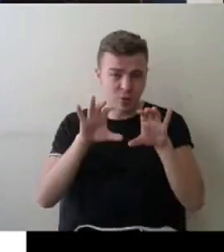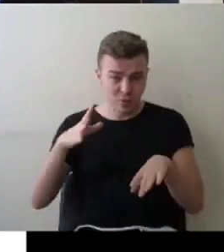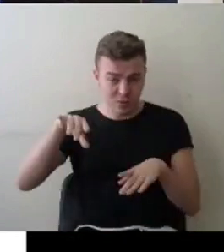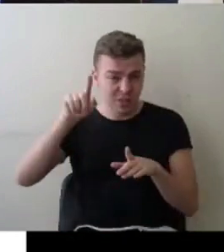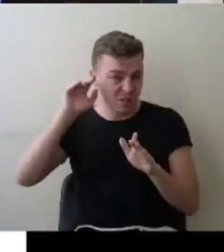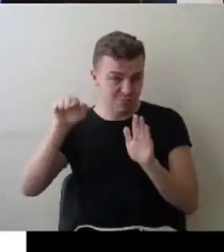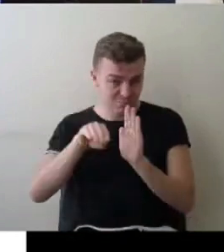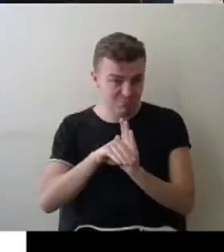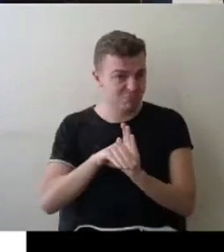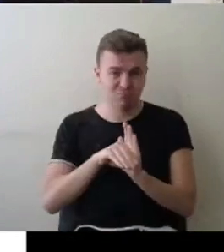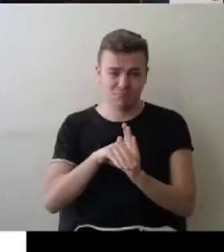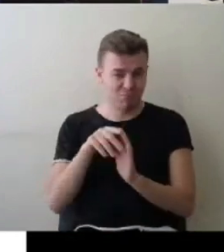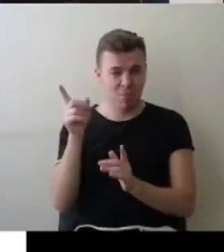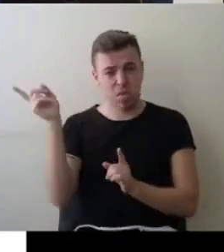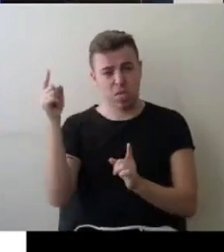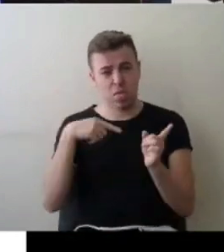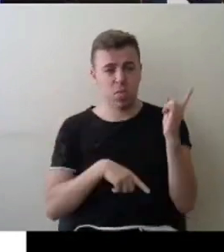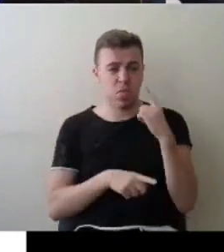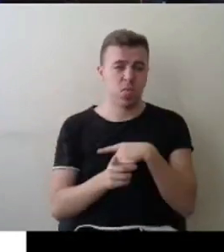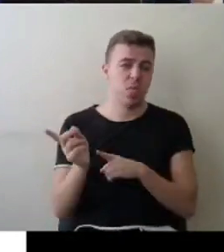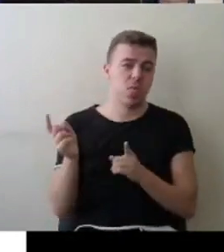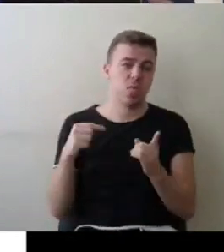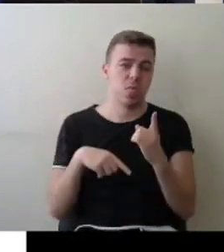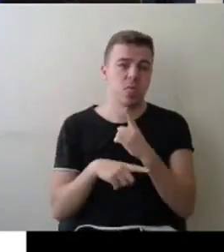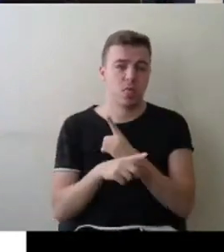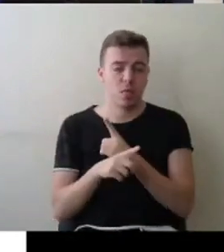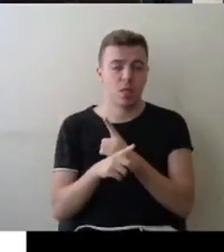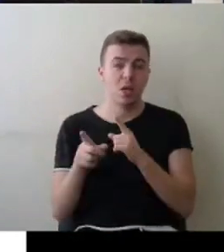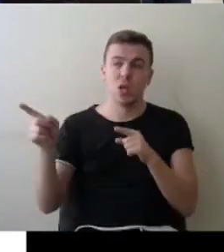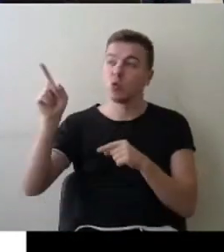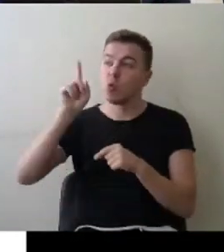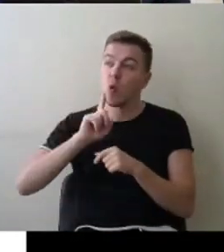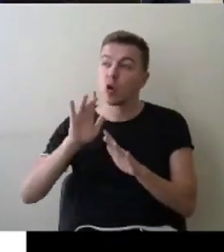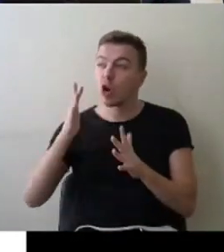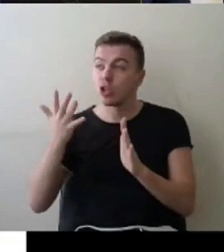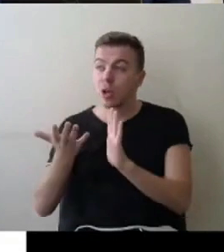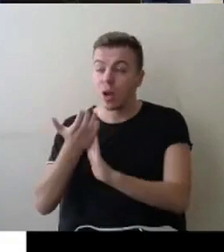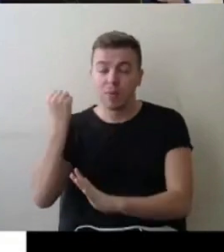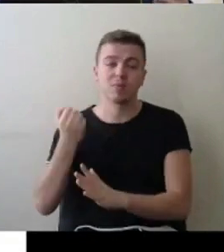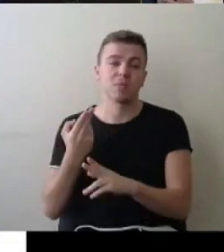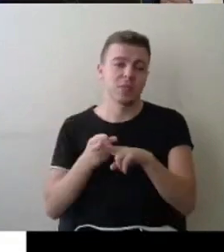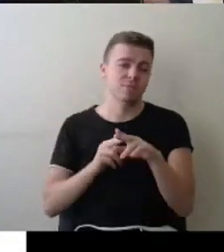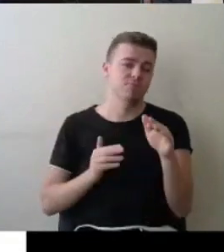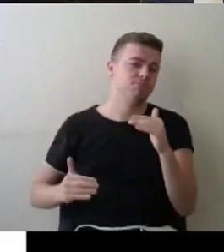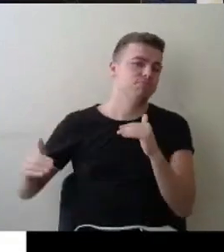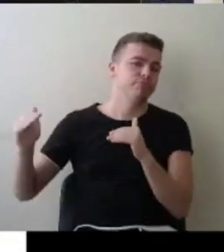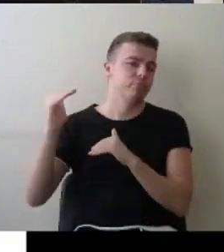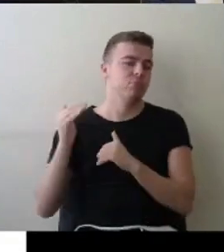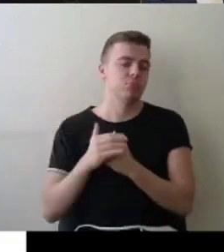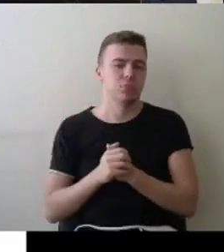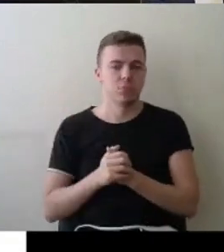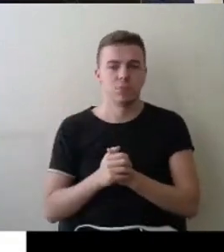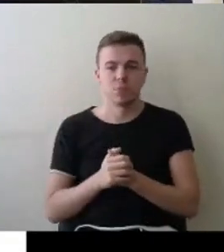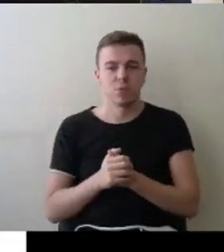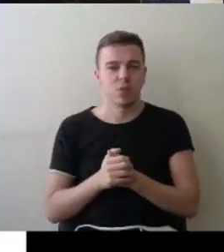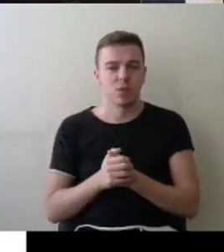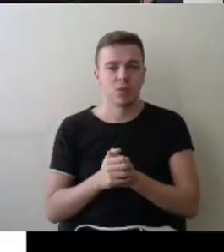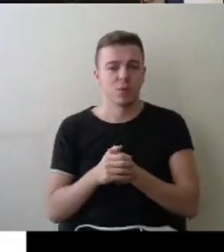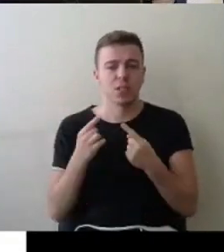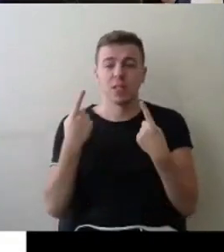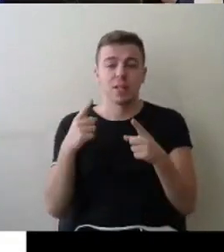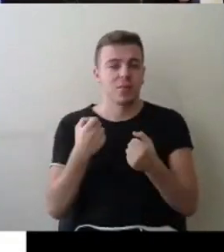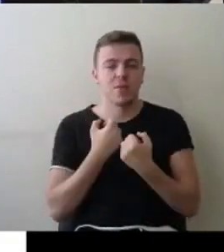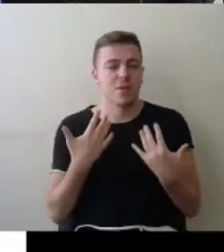Yra interesai kažkokie tai, ne? Ir jie yra daug aukščiau negu konstitucija. Tai mes kito neturim. Tai